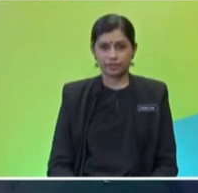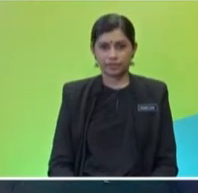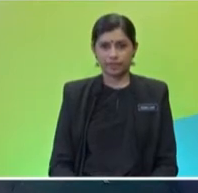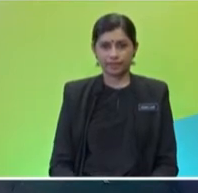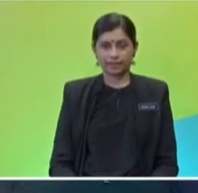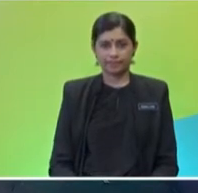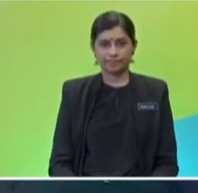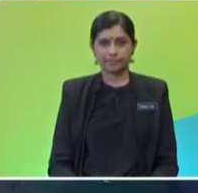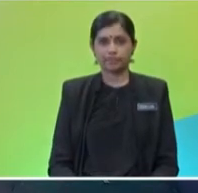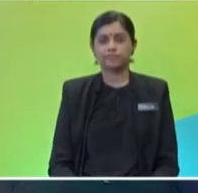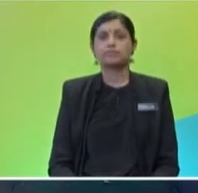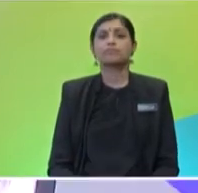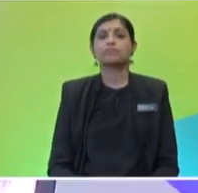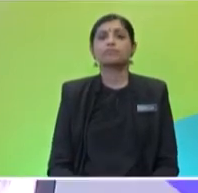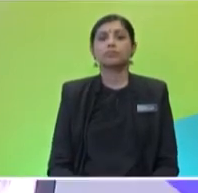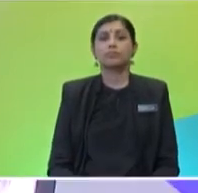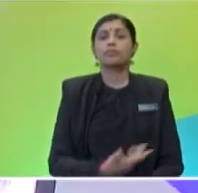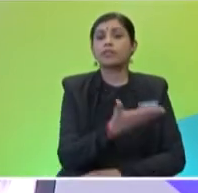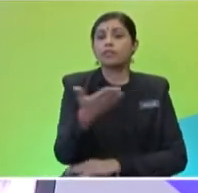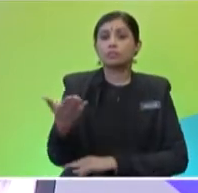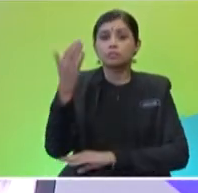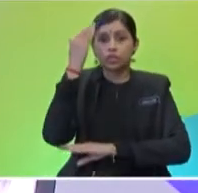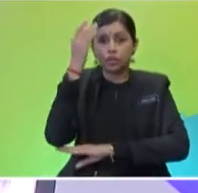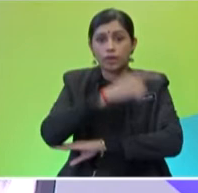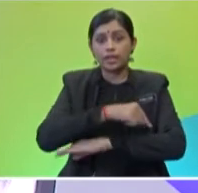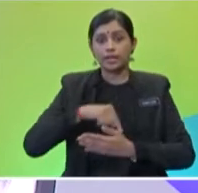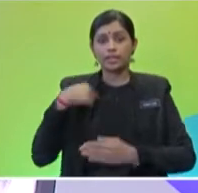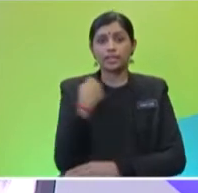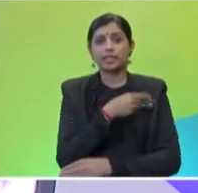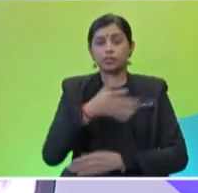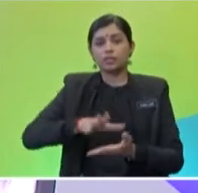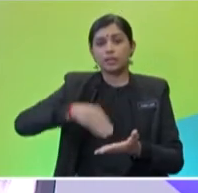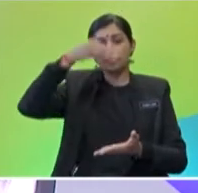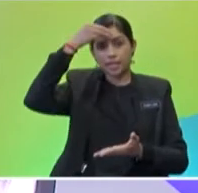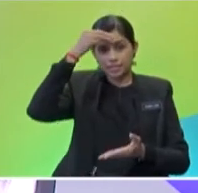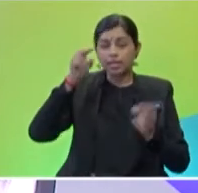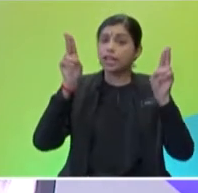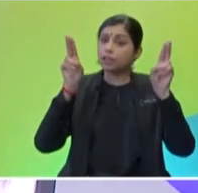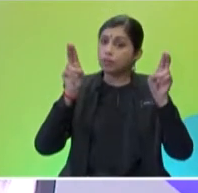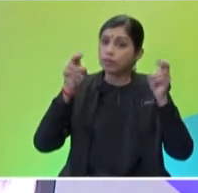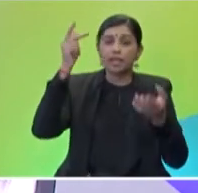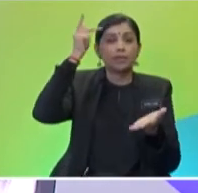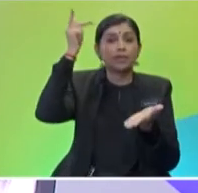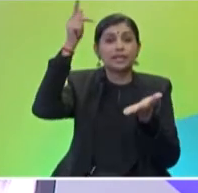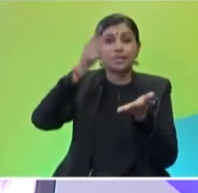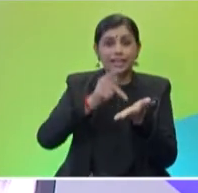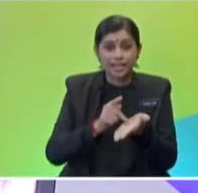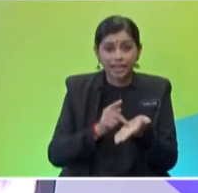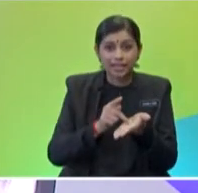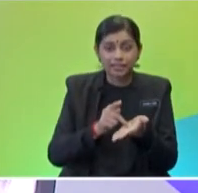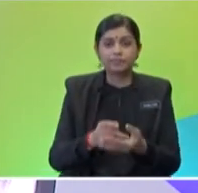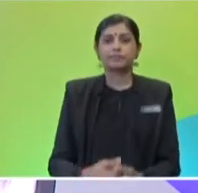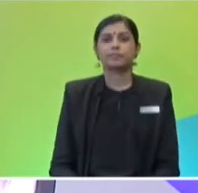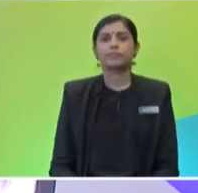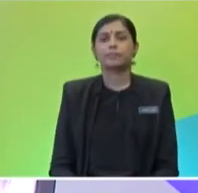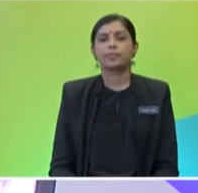cikgu. Ya, pada hari ini kita telah mempelajari satu topik pengenalan kepada